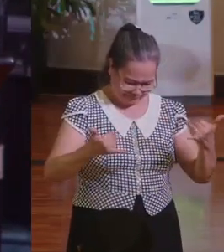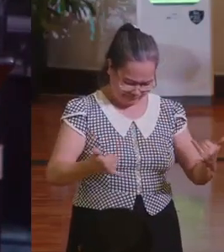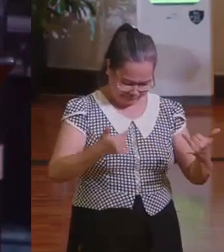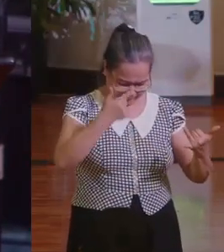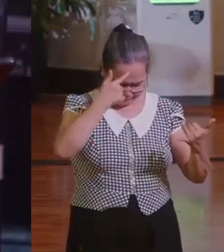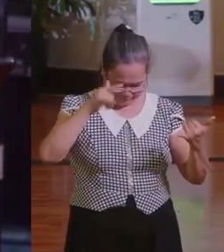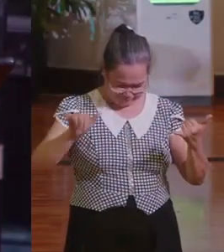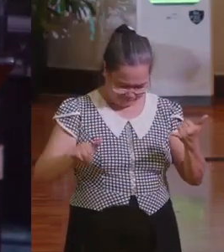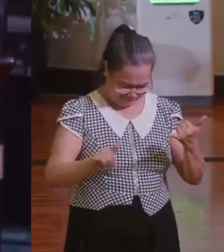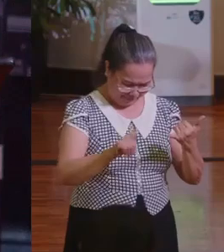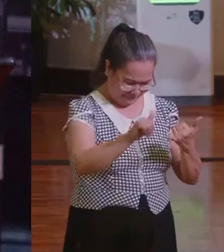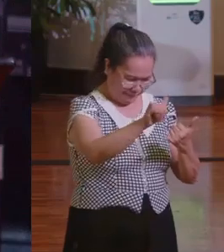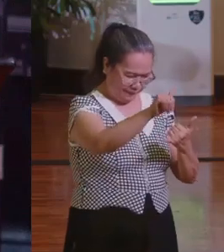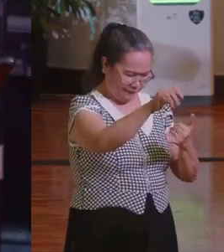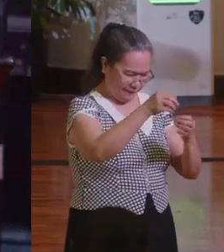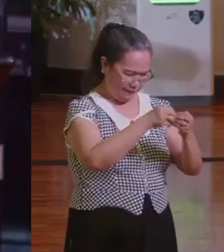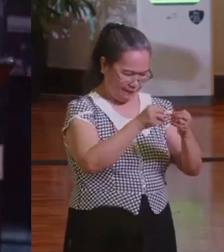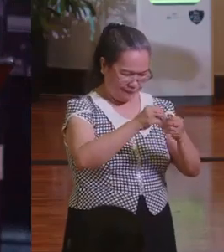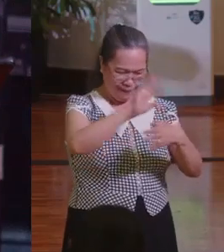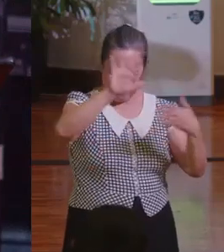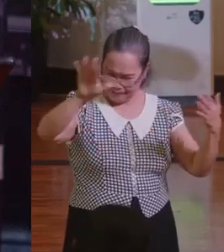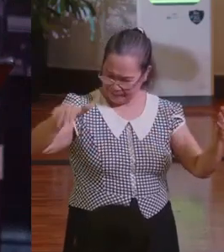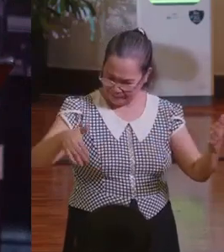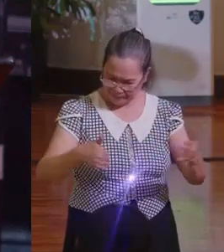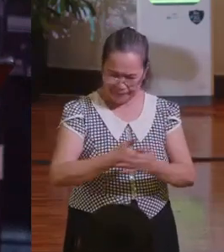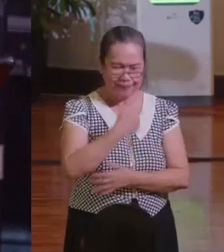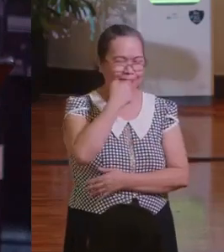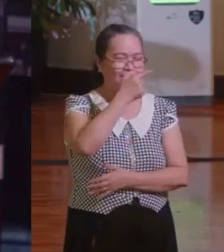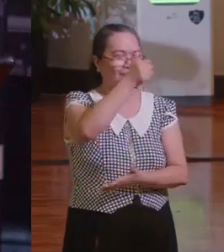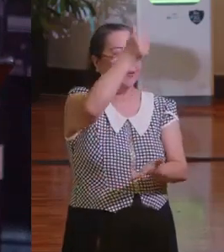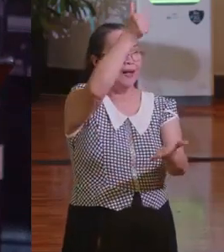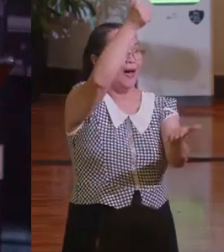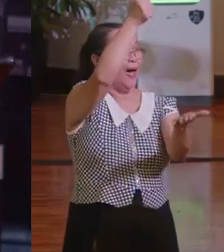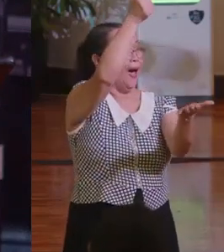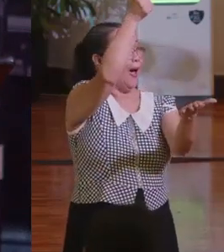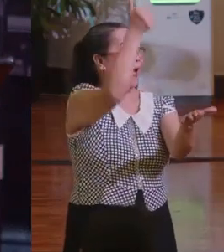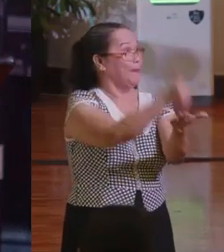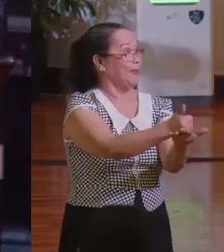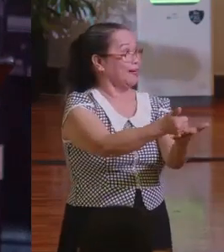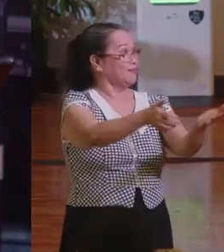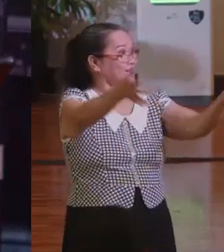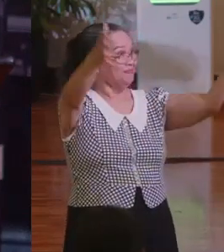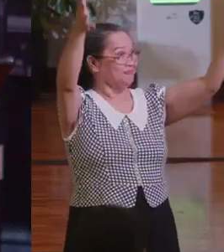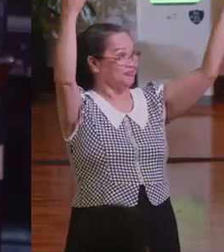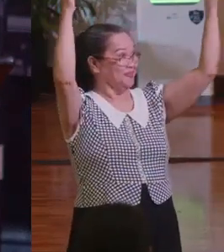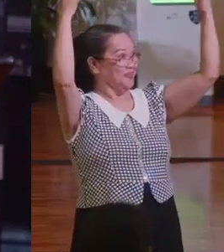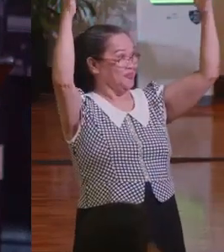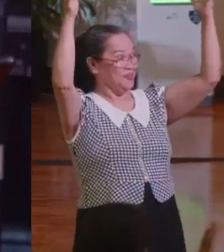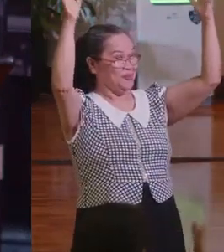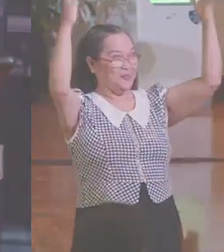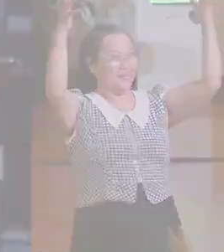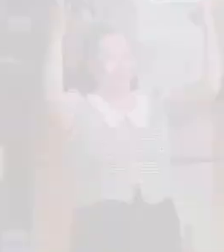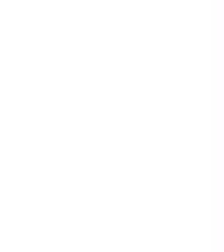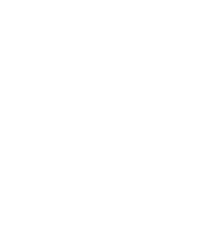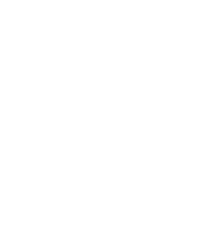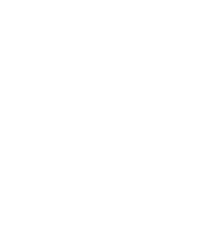ngayon at magpakailanman. At ang lahat ay nagsabi ng Amen. Magandang hapon po.